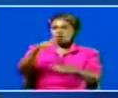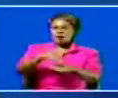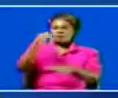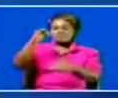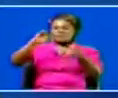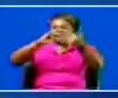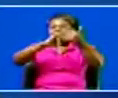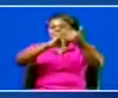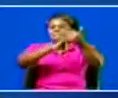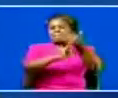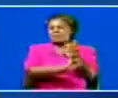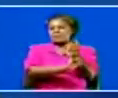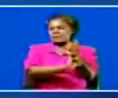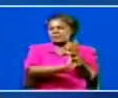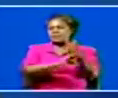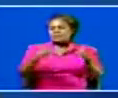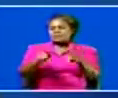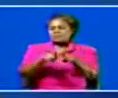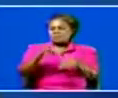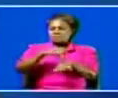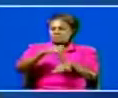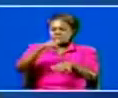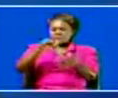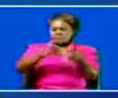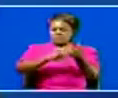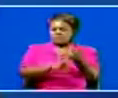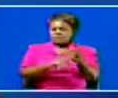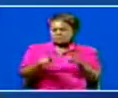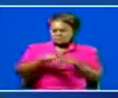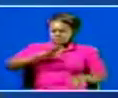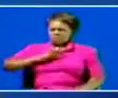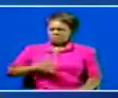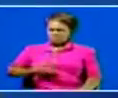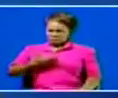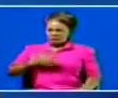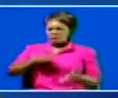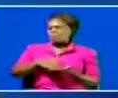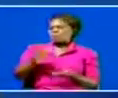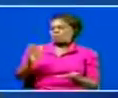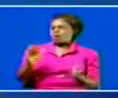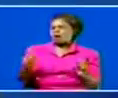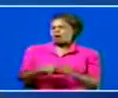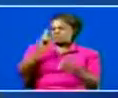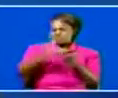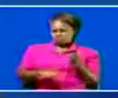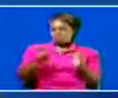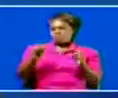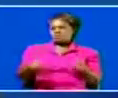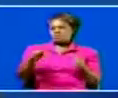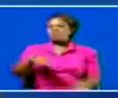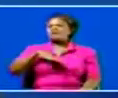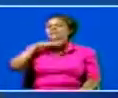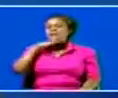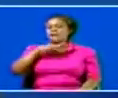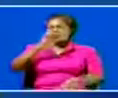ndoa. Na kwa kando na kuathiri ndoa, pia labda ikiwa hasira zinapazwa zaidi, kunatokea maafa. Mfano mzuri ni